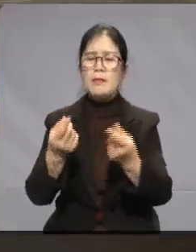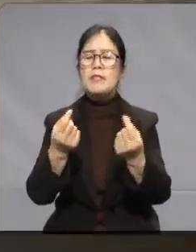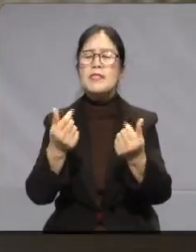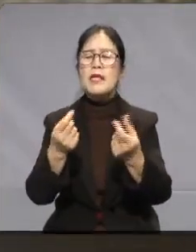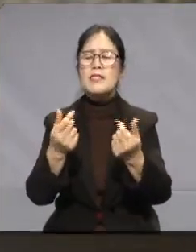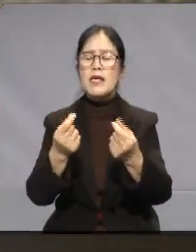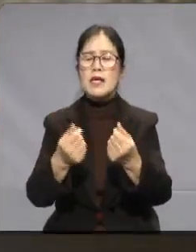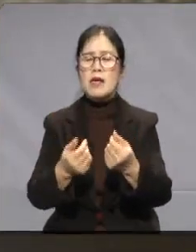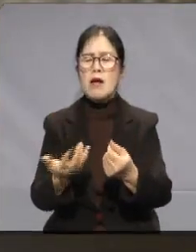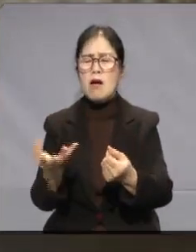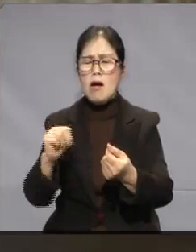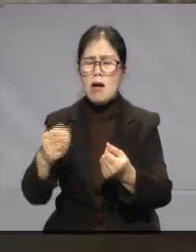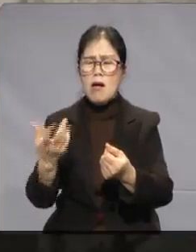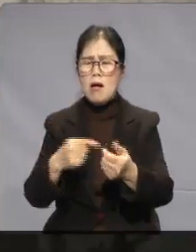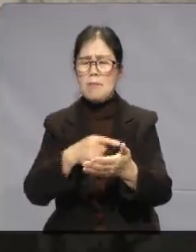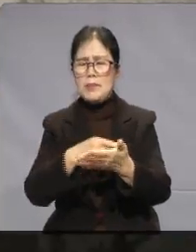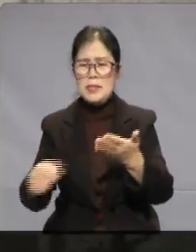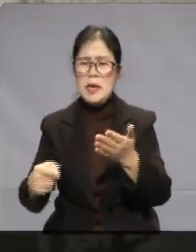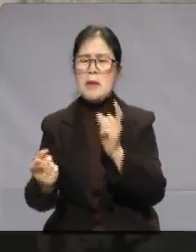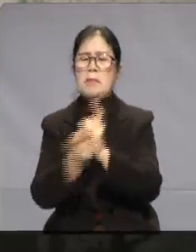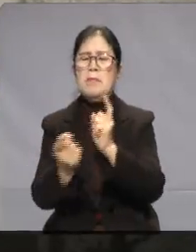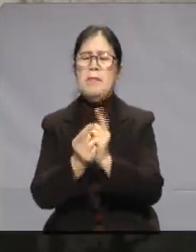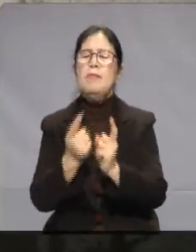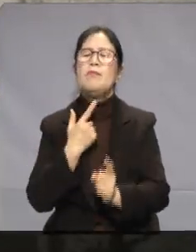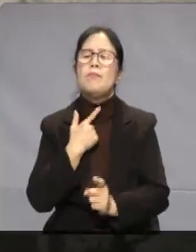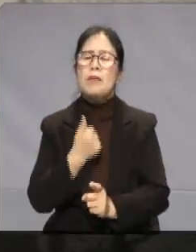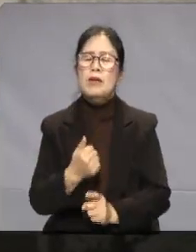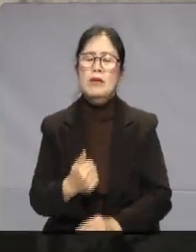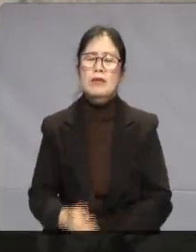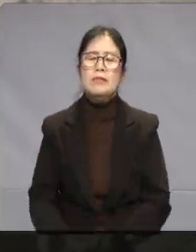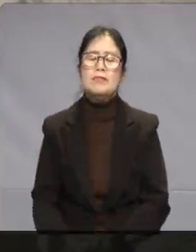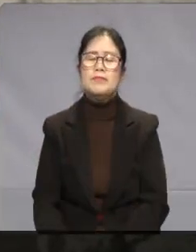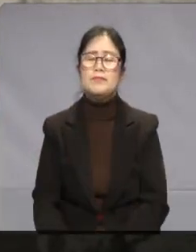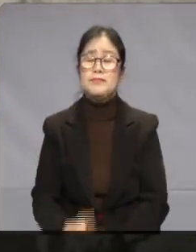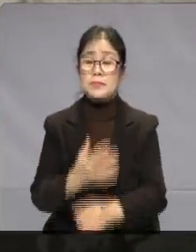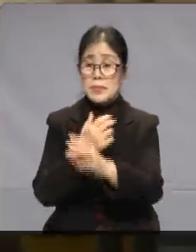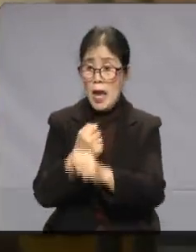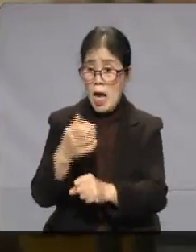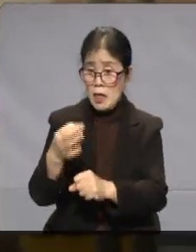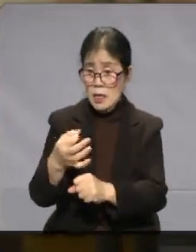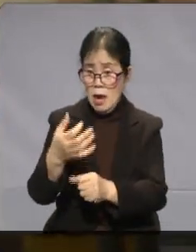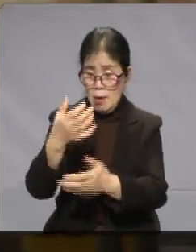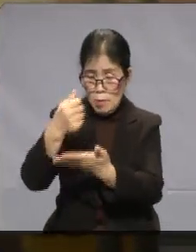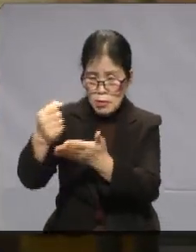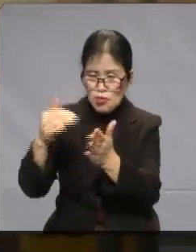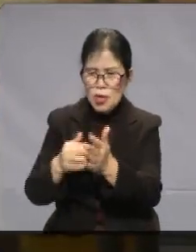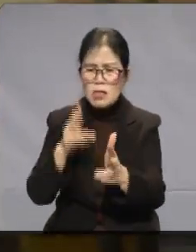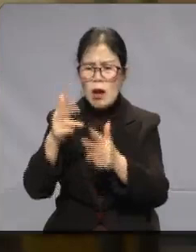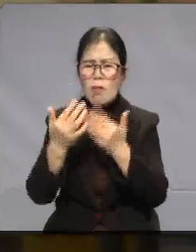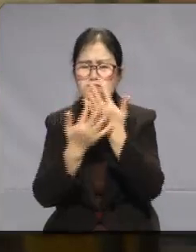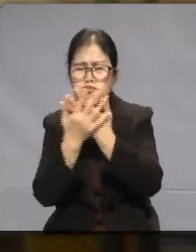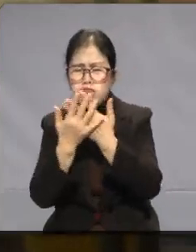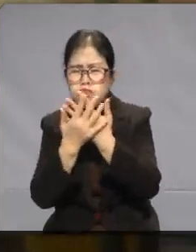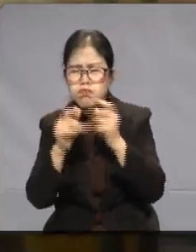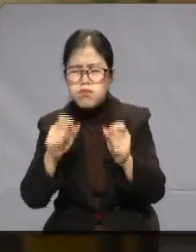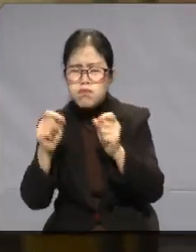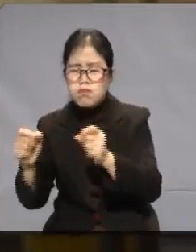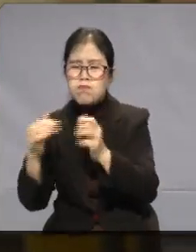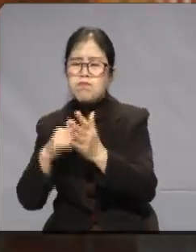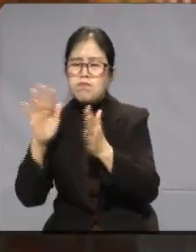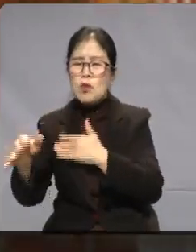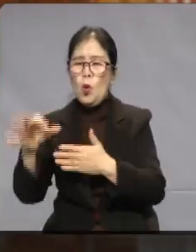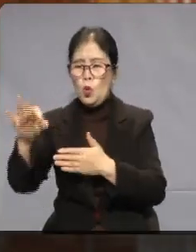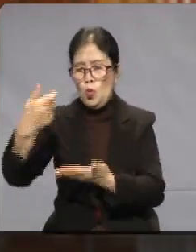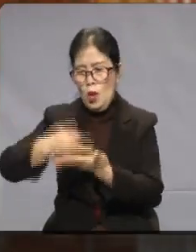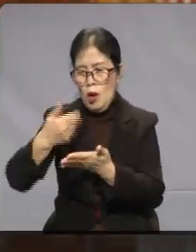사로 수십억원대에 피해를 보는 일이이 계약금을 받아놓고 사업을 지지부진 미룬 다음 반을